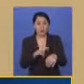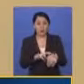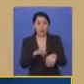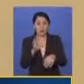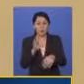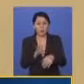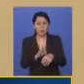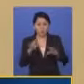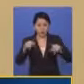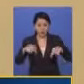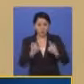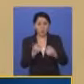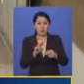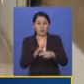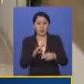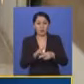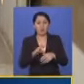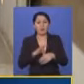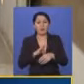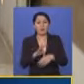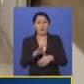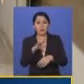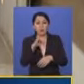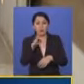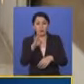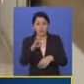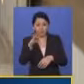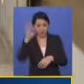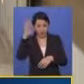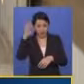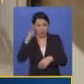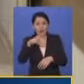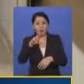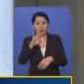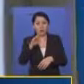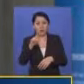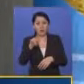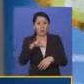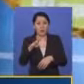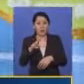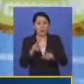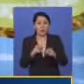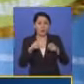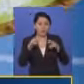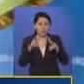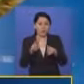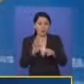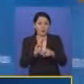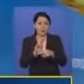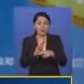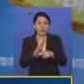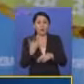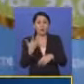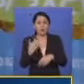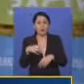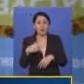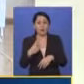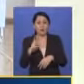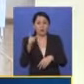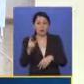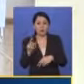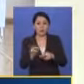науқастар оңалту курсынан да өтеді. Олармен невропатолог, психолог және логопед мамандары жұмыс істейді. Осы жылы бөлімшеден 54 науқас